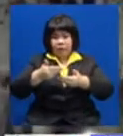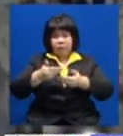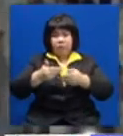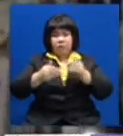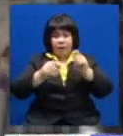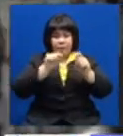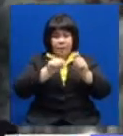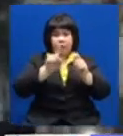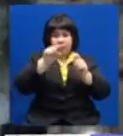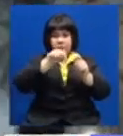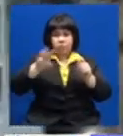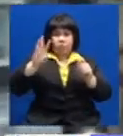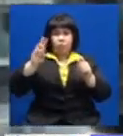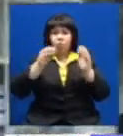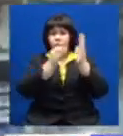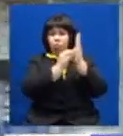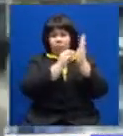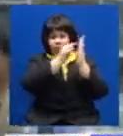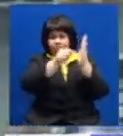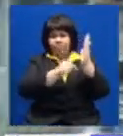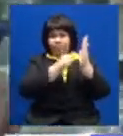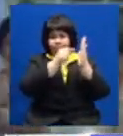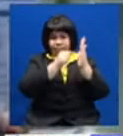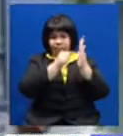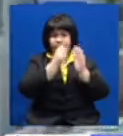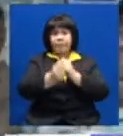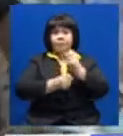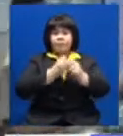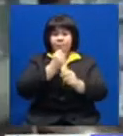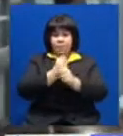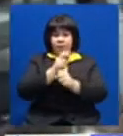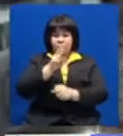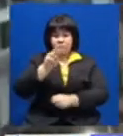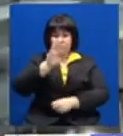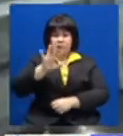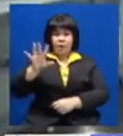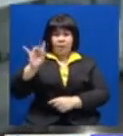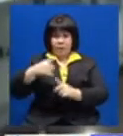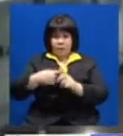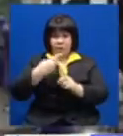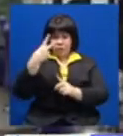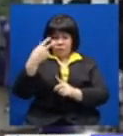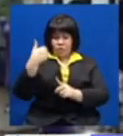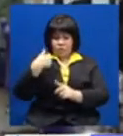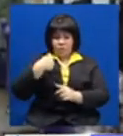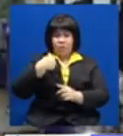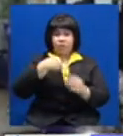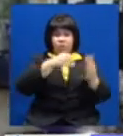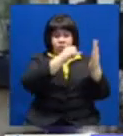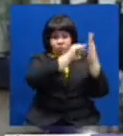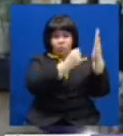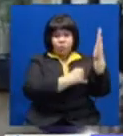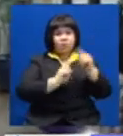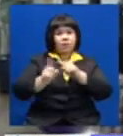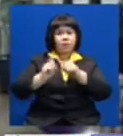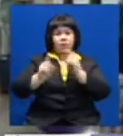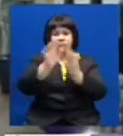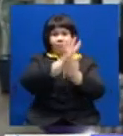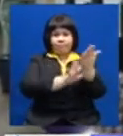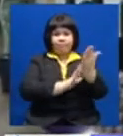และตั้งแต่วันที่ 2กุมภาพันธ์ปี 2558จะเปิดที่สำนักงานพาณิชย์จังหวัดทั่วประเทศ